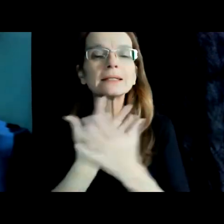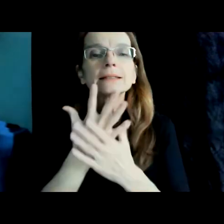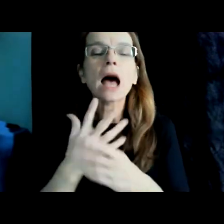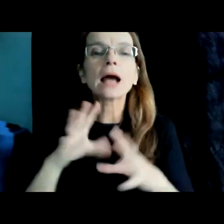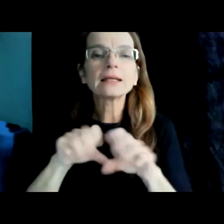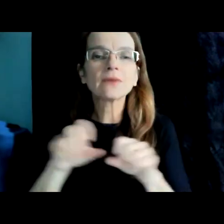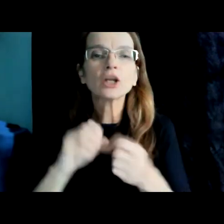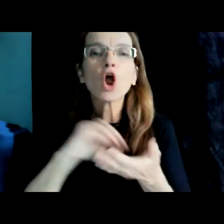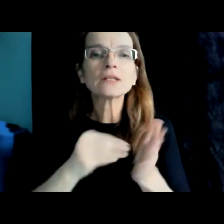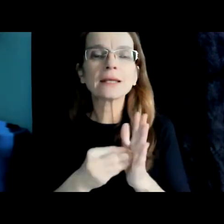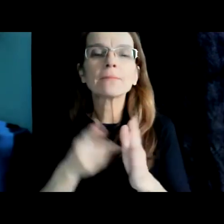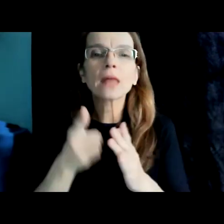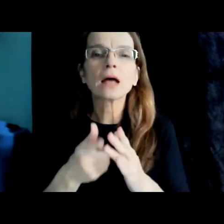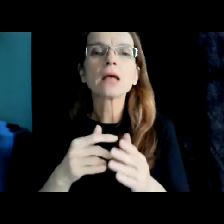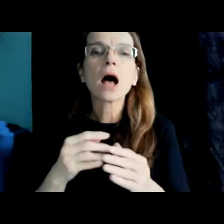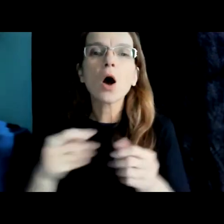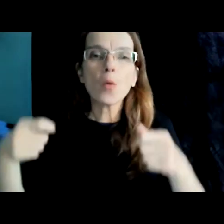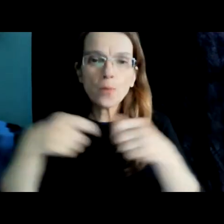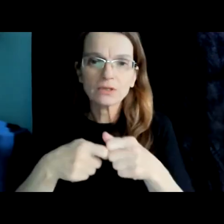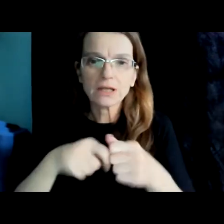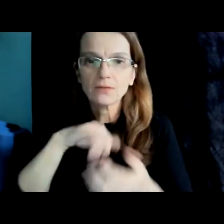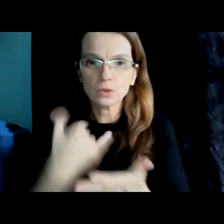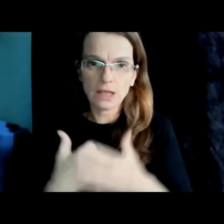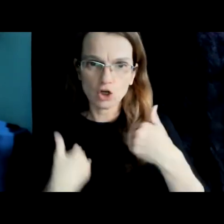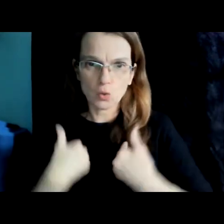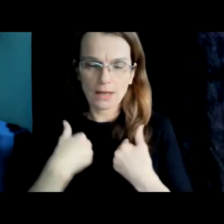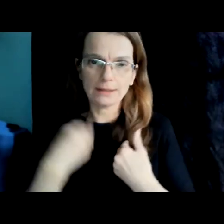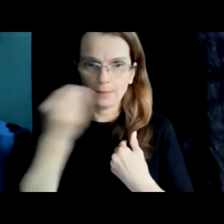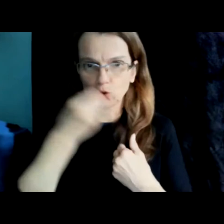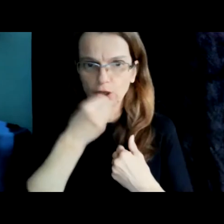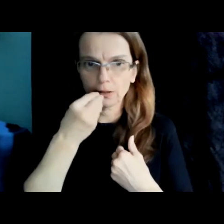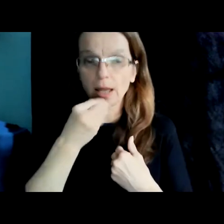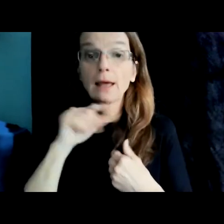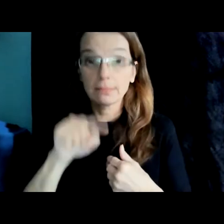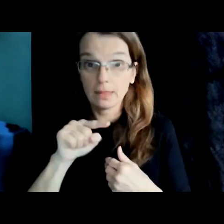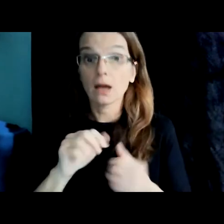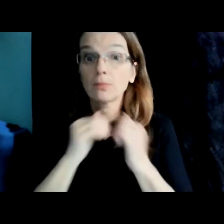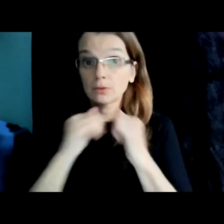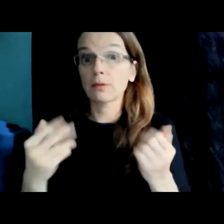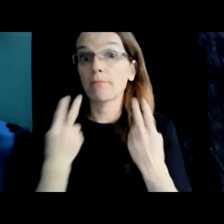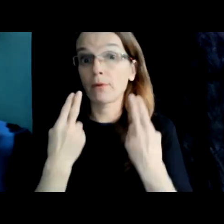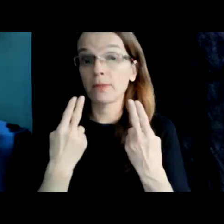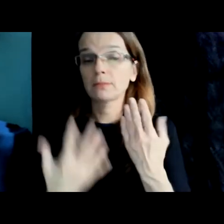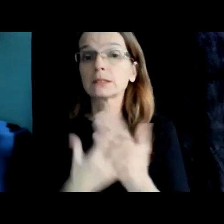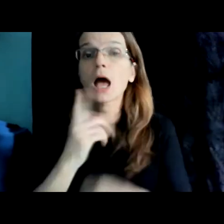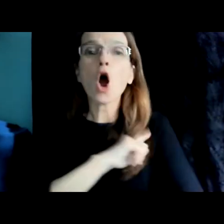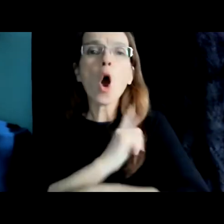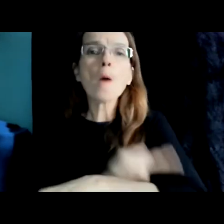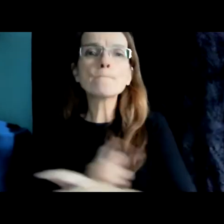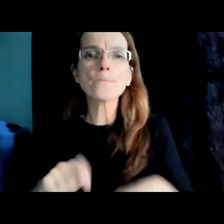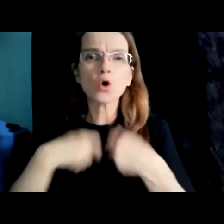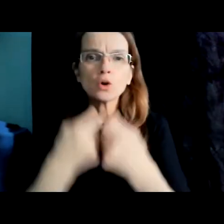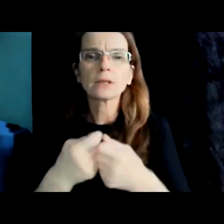inkluzije v povezavi vseživljenjskim učenjem. Slednja je še posebej pomembna z vidika opolnomočenja različnih